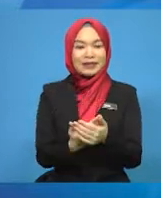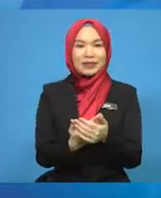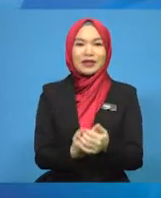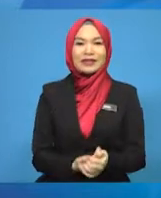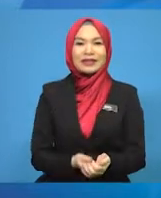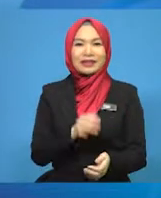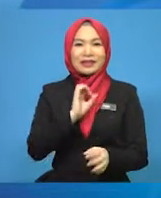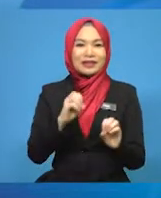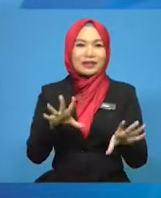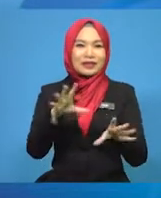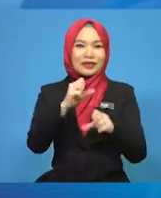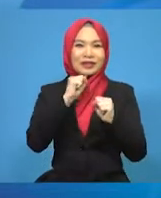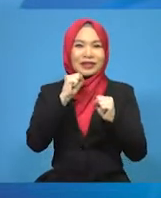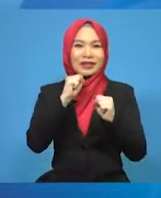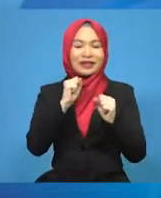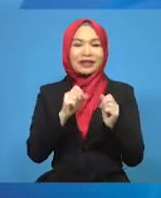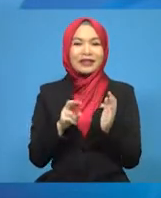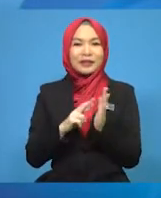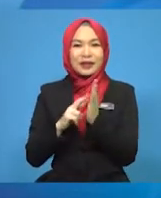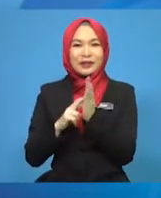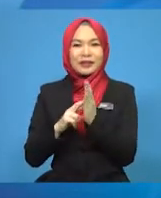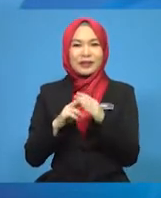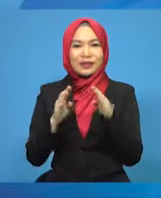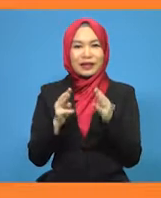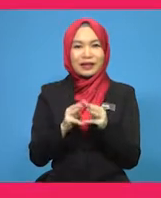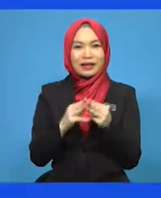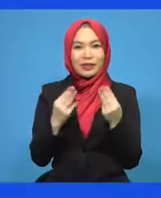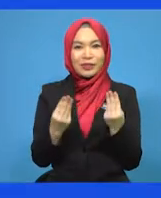rujukan portal rasmi Kementerian Kesihatan Malaysia, ya.